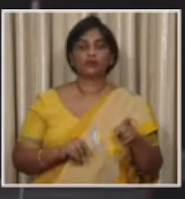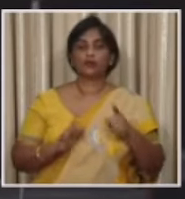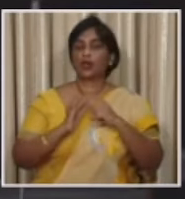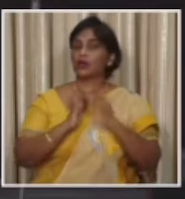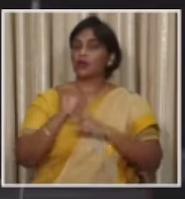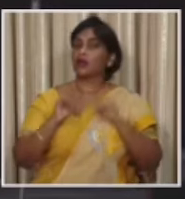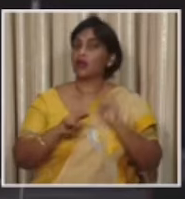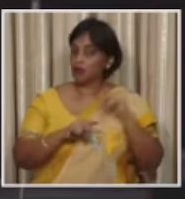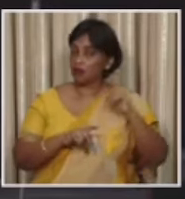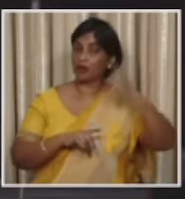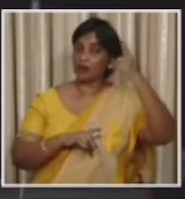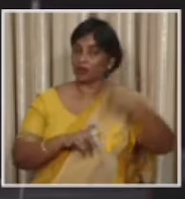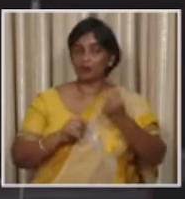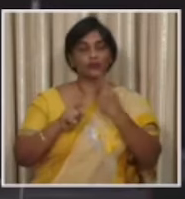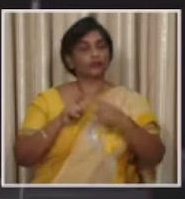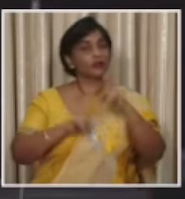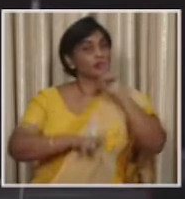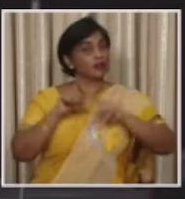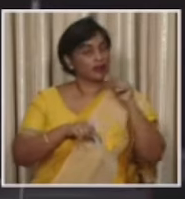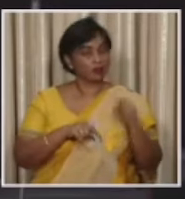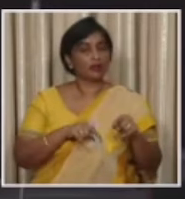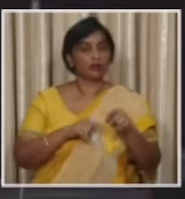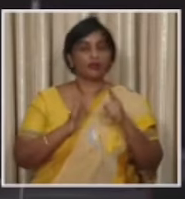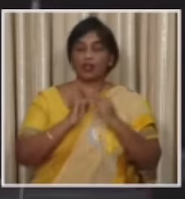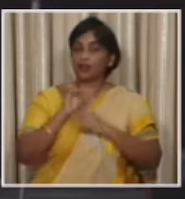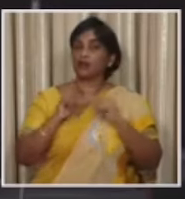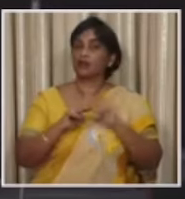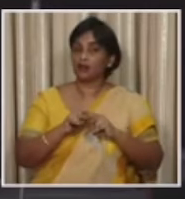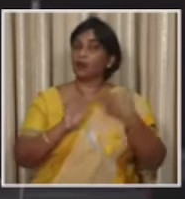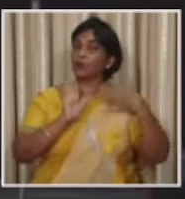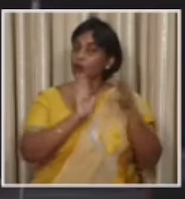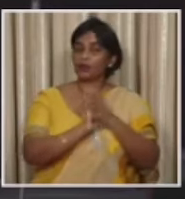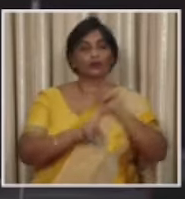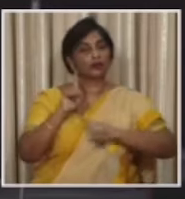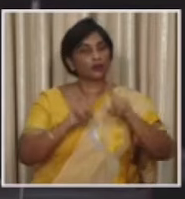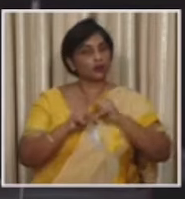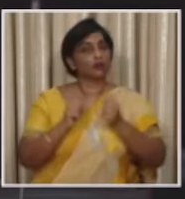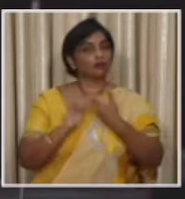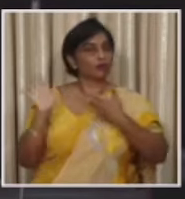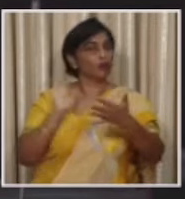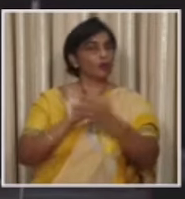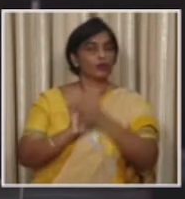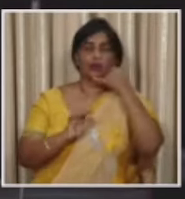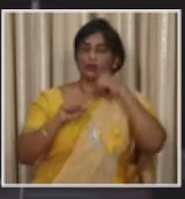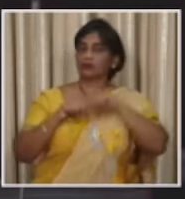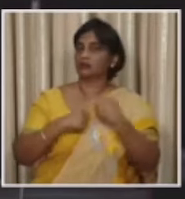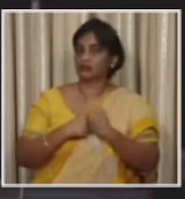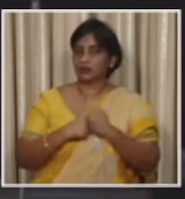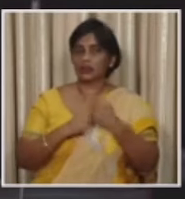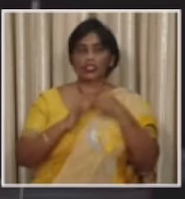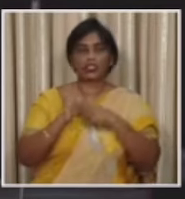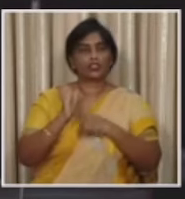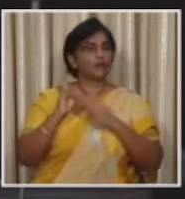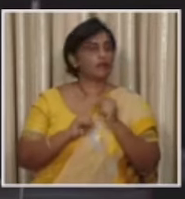ජාත්‍යන්තර මූල්‍ය අරමුදලේ දෙවනි සමාලෝචනයේ යද්දී ජාත්‍යන්තර මූල්‍ය අරමුදලත් එක්ක සාකච්ඡාව ලැහැත්ති කරා. සමගි ජන බලවේගයයි